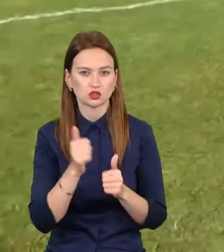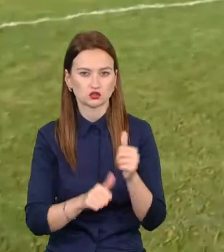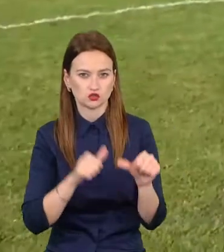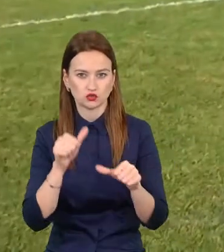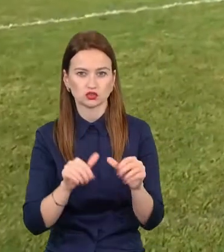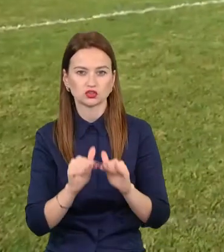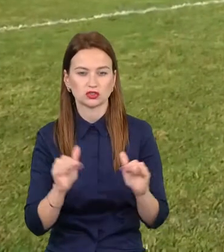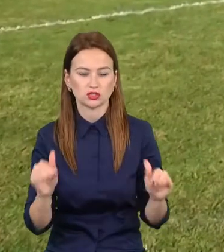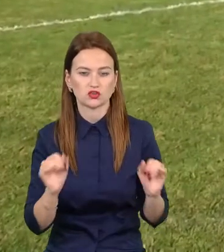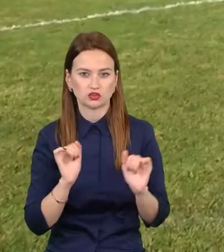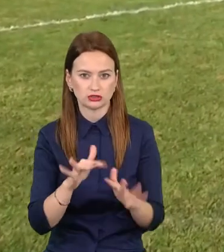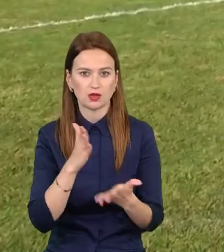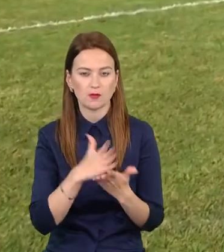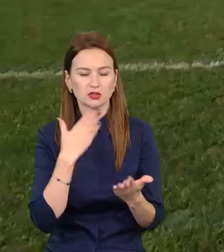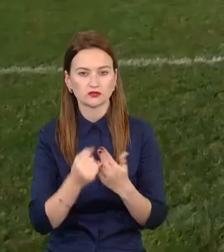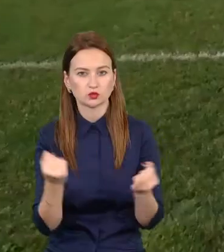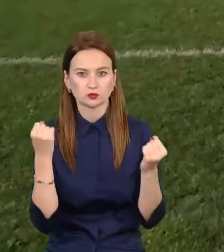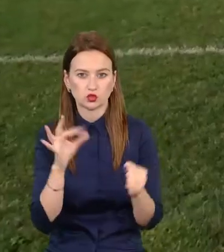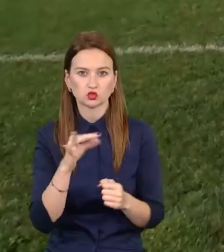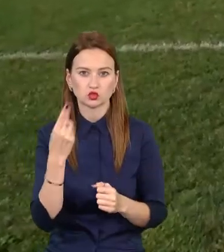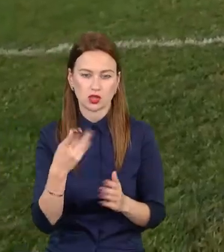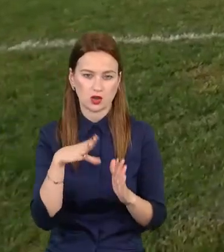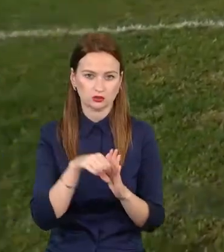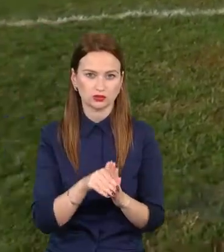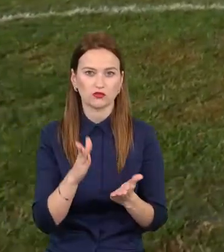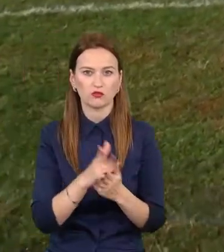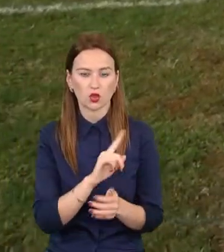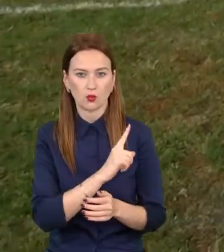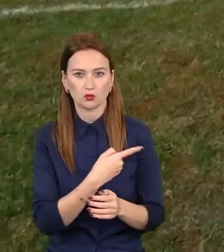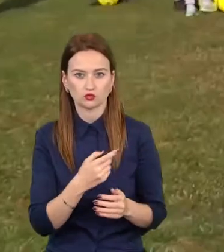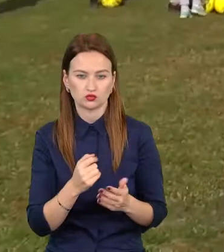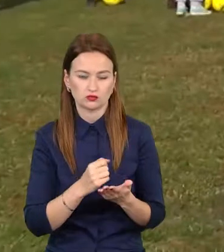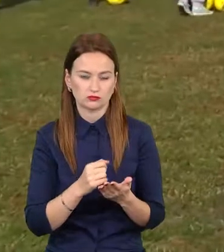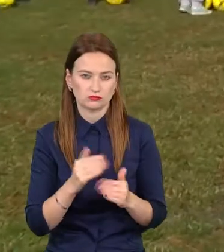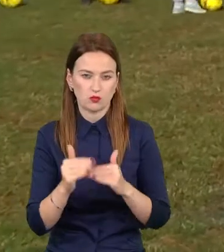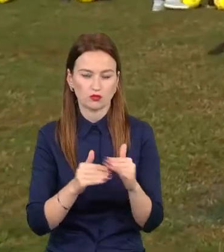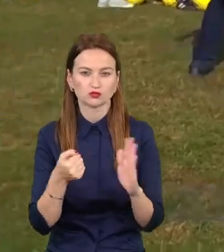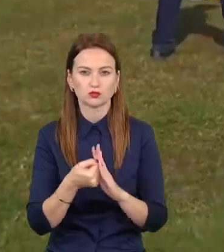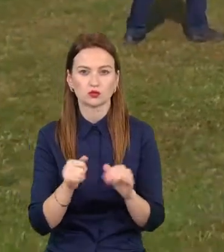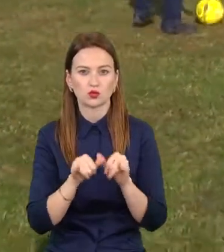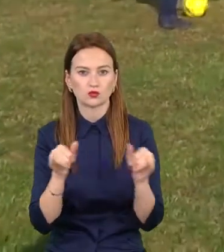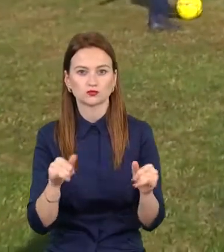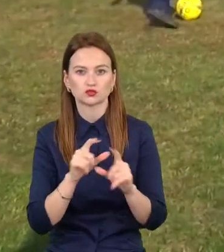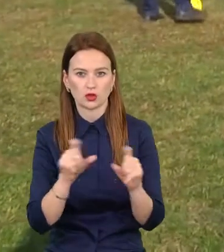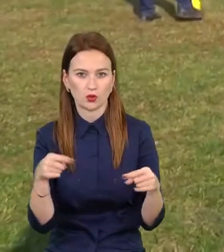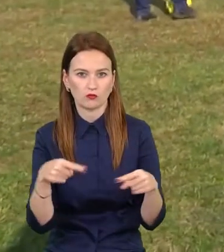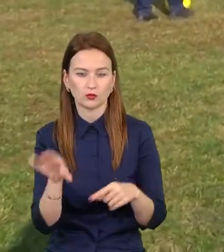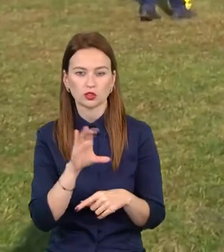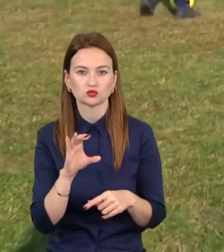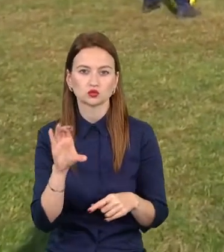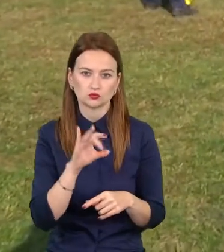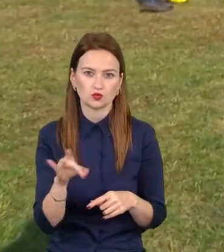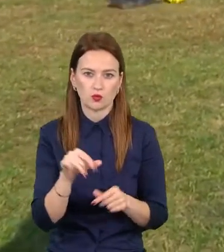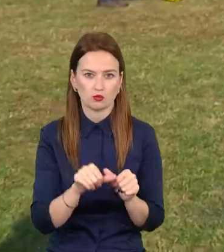дитячий масовий захід має свою спортивну та соціальну складову, адже є потужним поштовхом до розвитку шкільного футболу на Сумщині та у Сумському